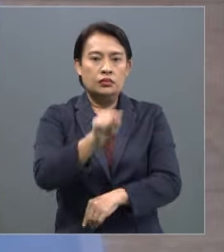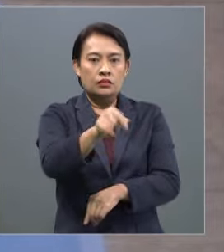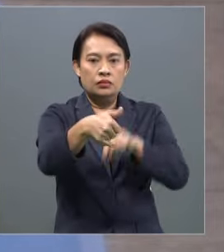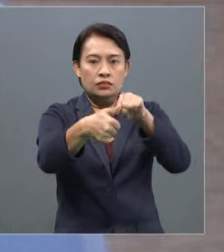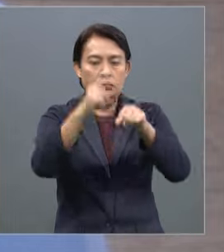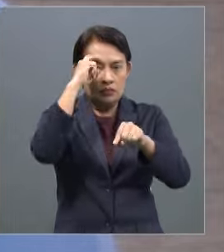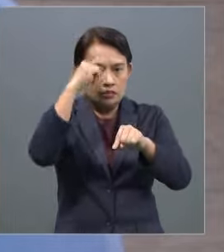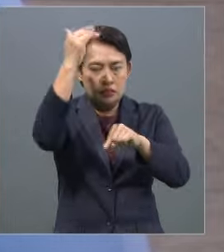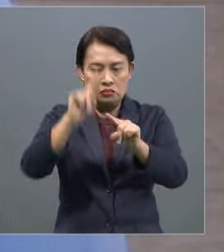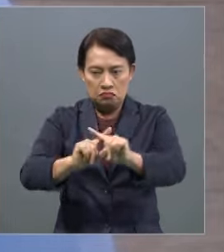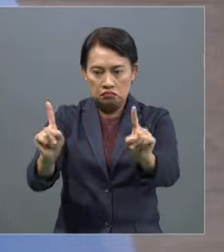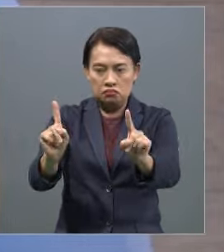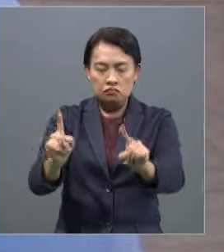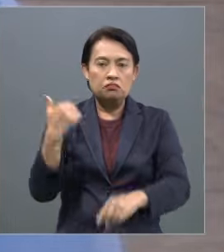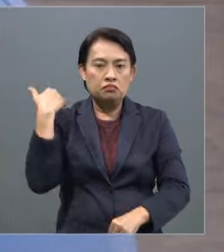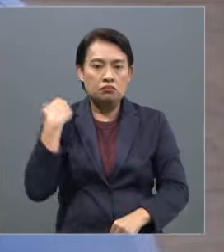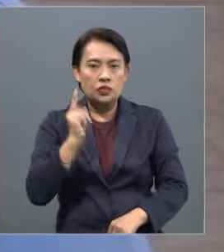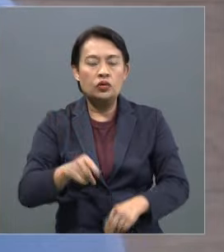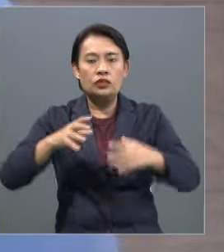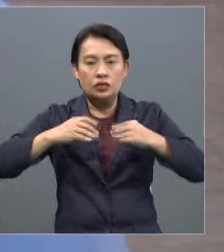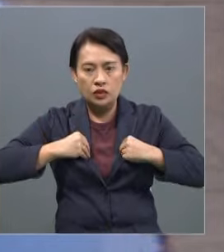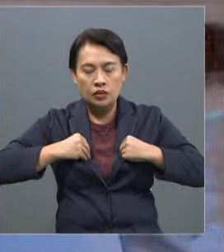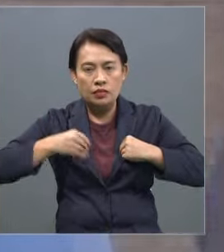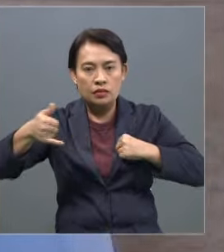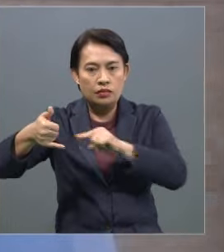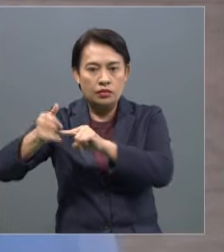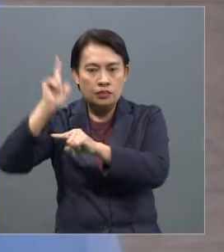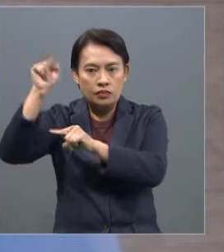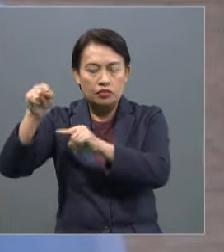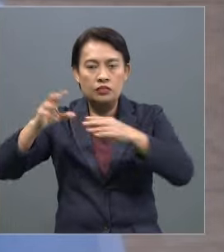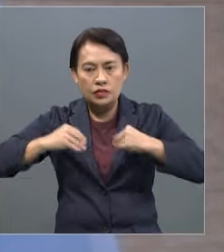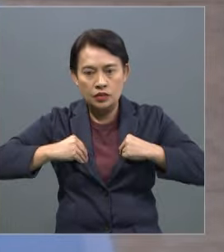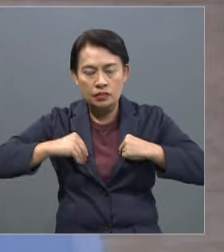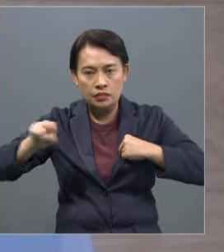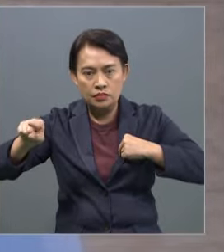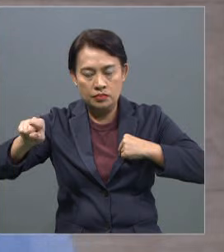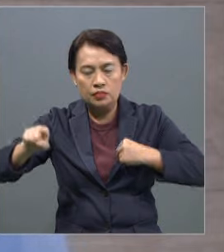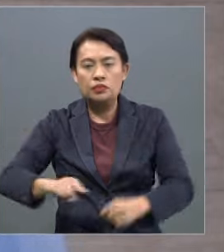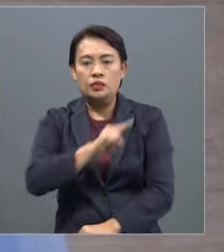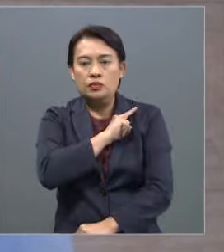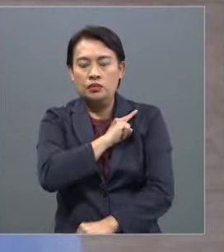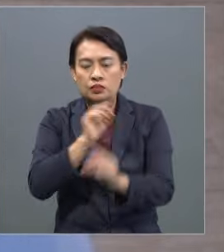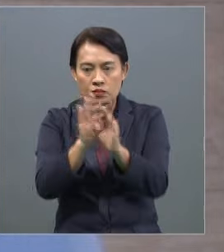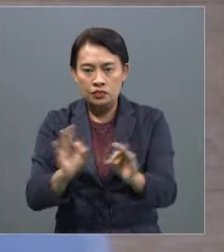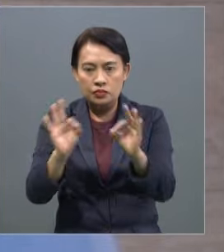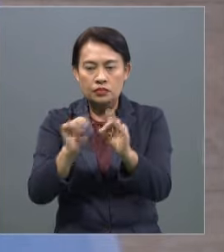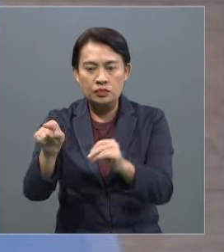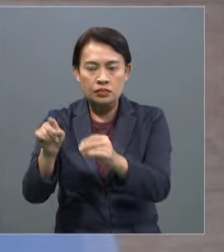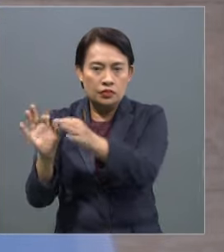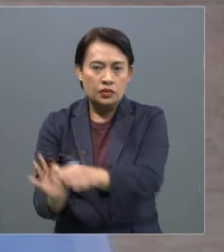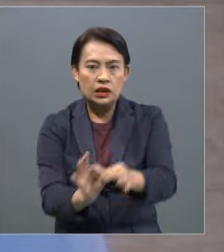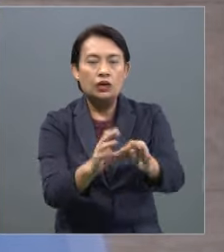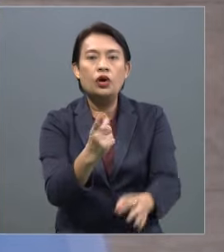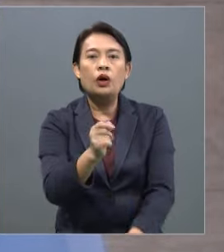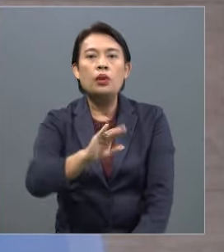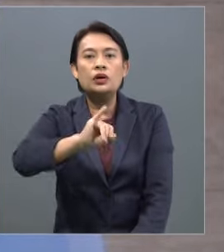กันคนละเรื่องมันก็ต้องยอมรับว่าคุณทักษินก็คงจะต้องมีบทบาทอย่างสำคัญส่วนว่าจะมีบทบาทไปถึงอบจนะครับ